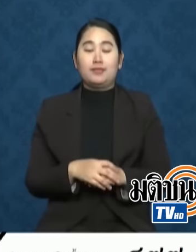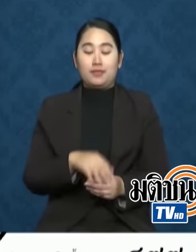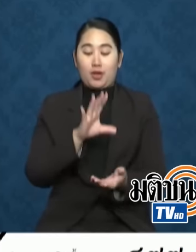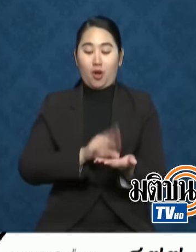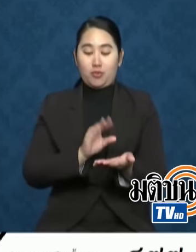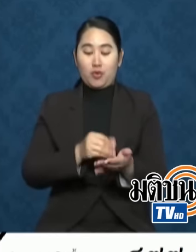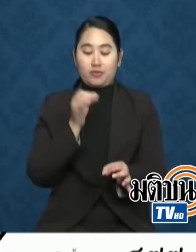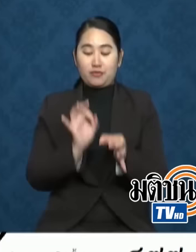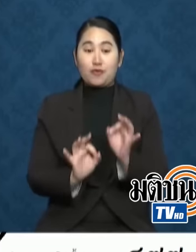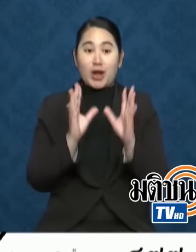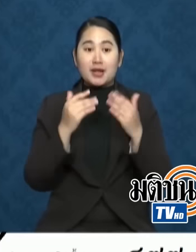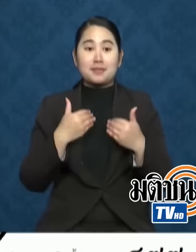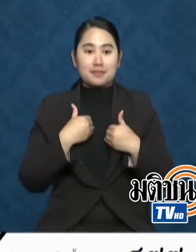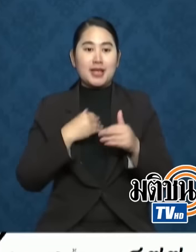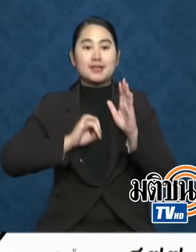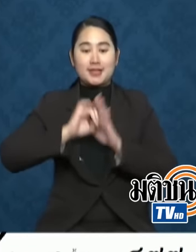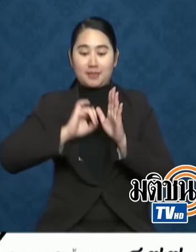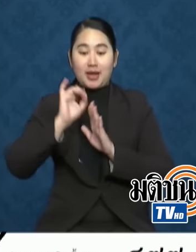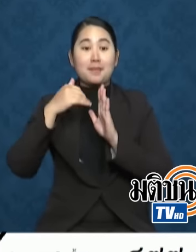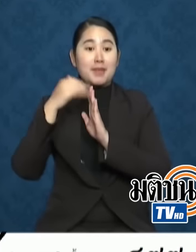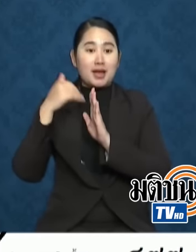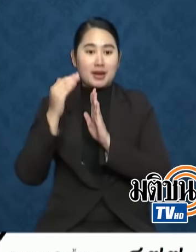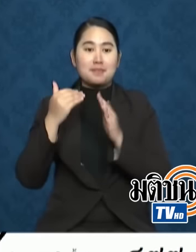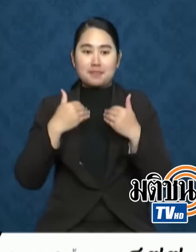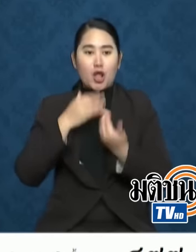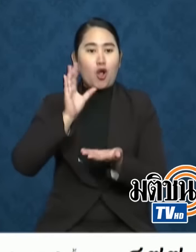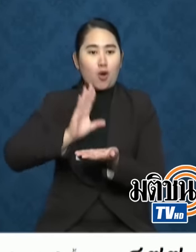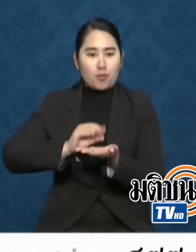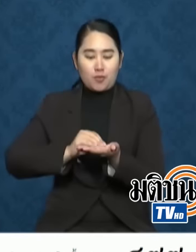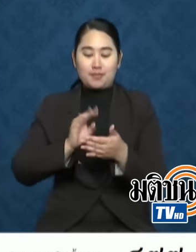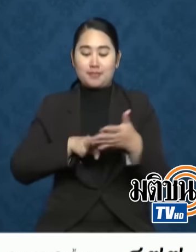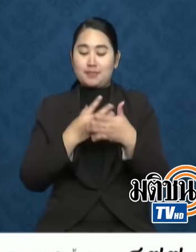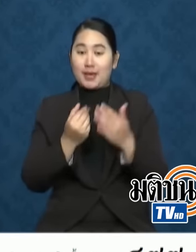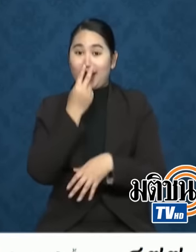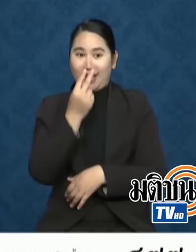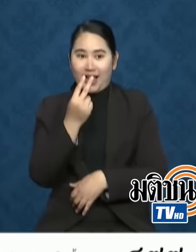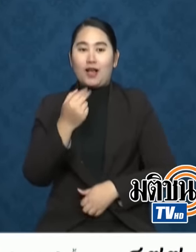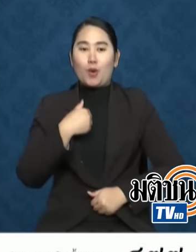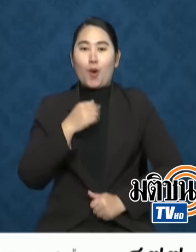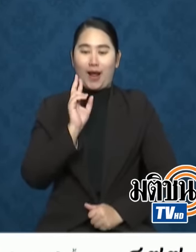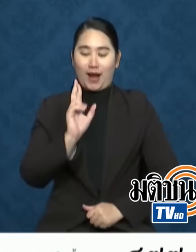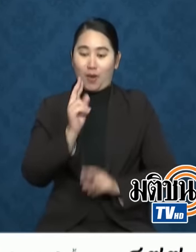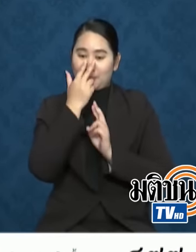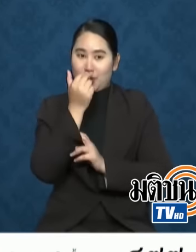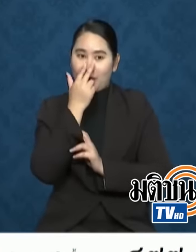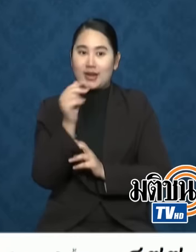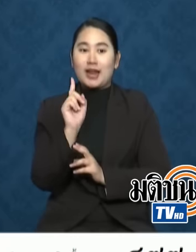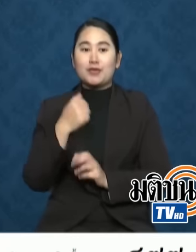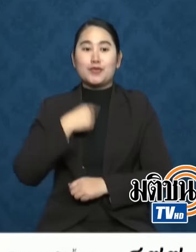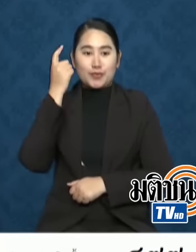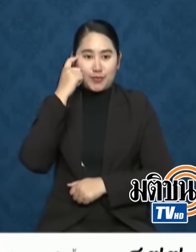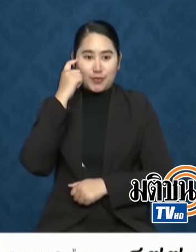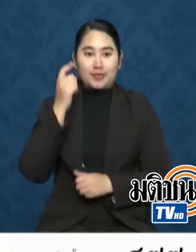ข้อมูลการเผาไหม้สะสมของจังหวัดเชียงใหม่ของภาคเหนือจากจิสด้าเราเห็นหมดครับว่าพื้นที่ไหนต้องเฝ้าระวังหนักหรือเบามากน้อยแค่